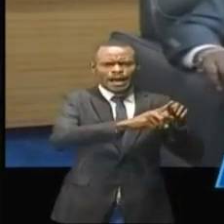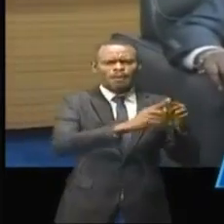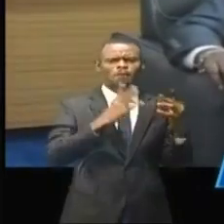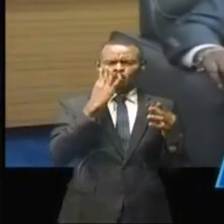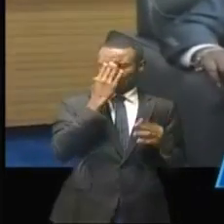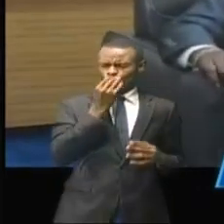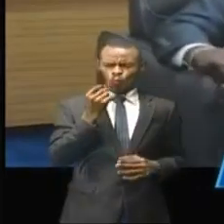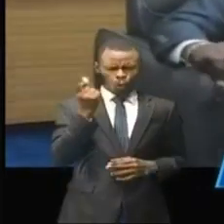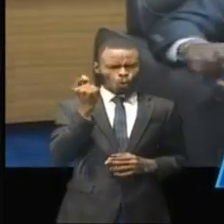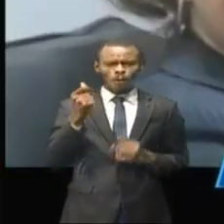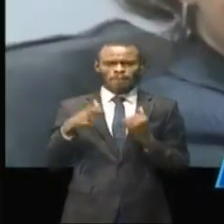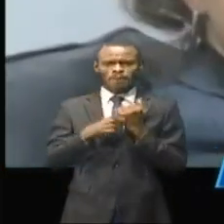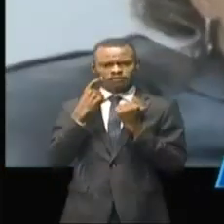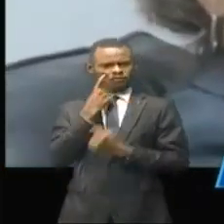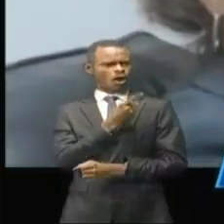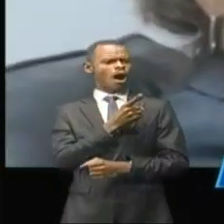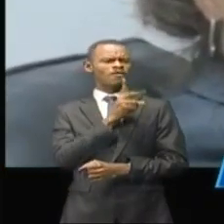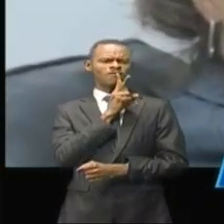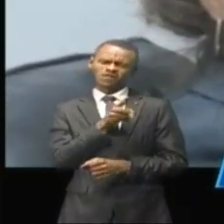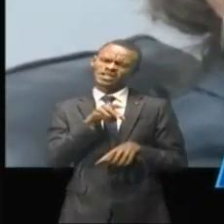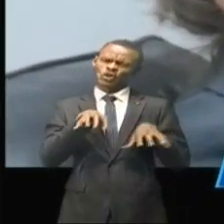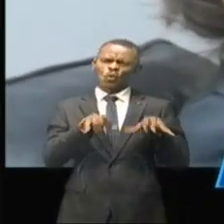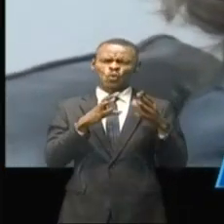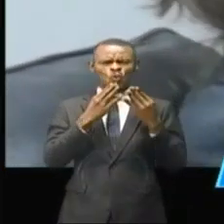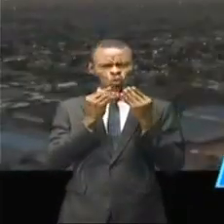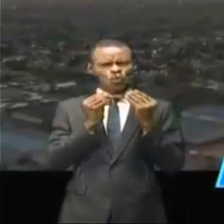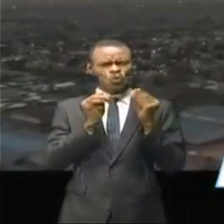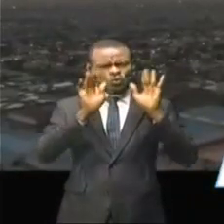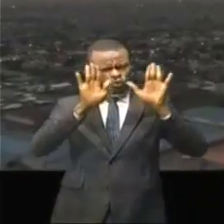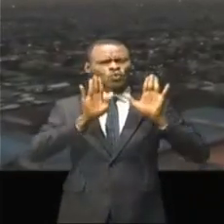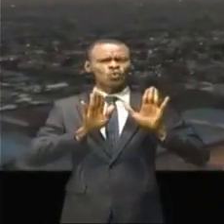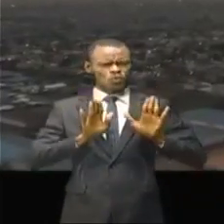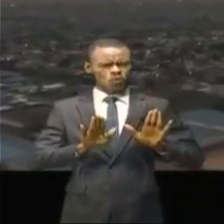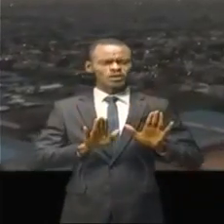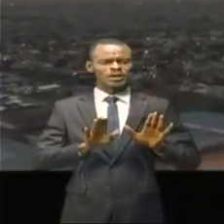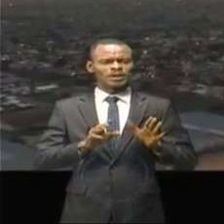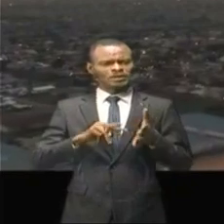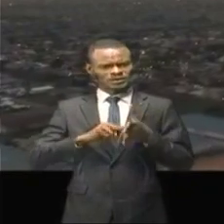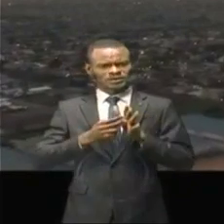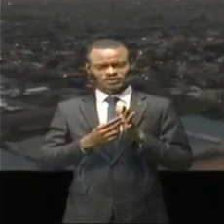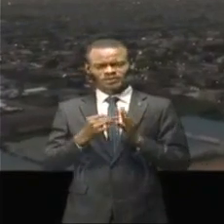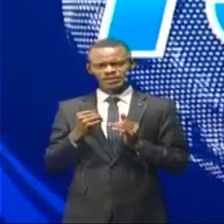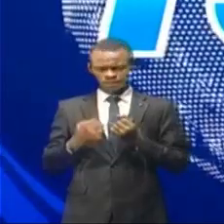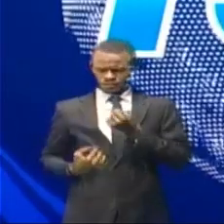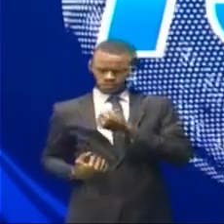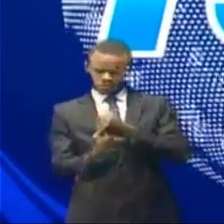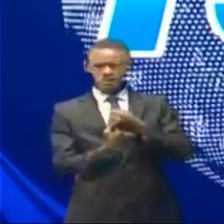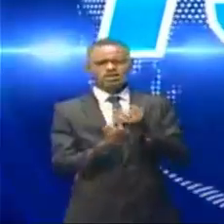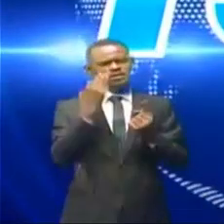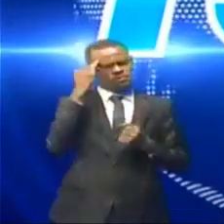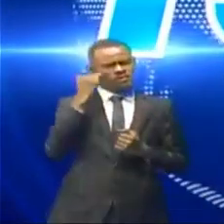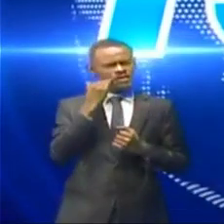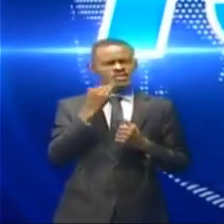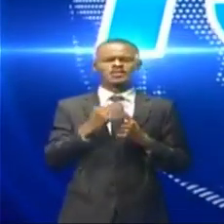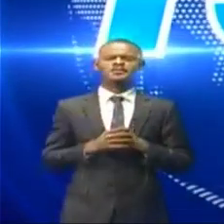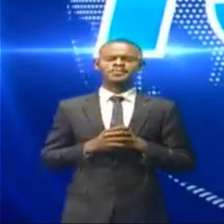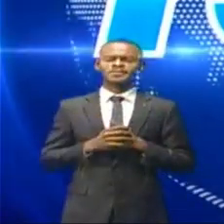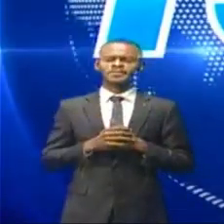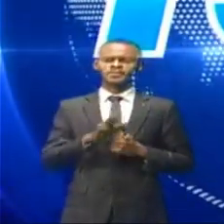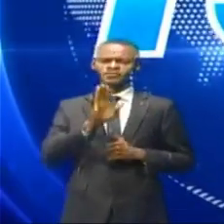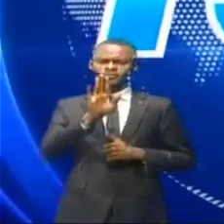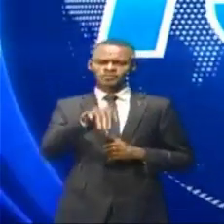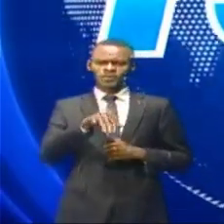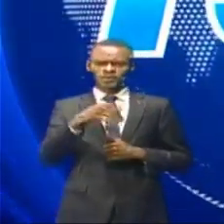de l'entreprise belge tout en invitant les autres partenaires à lui emboîter les pas. Et pour apaiser